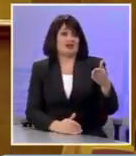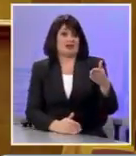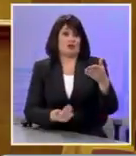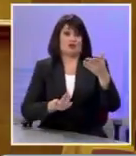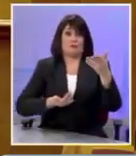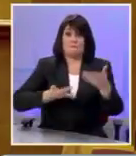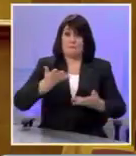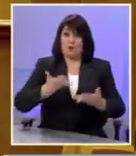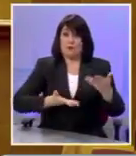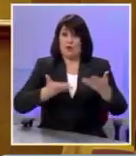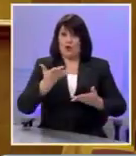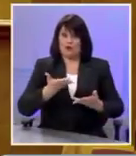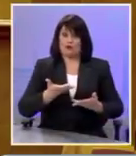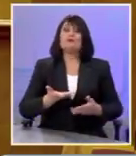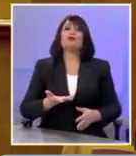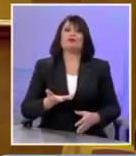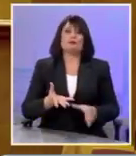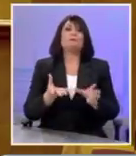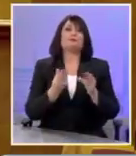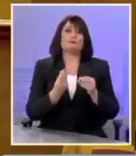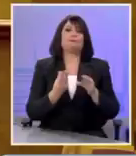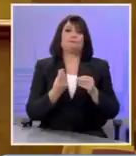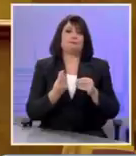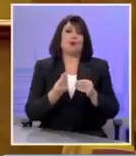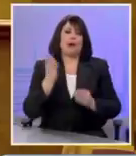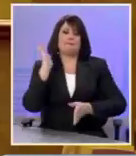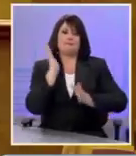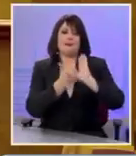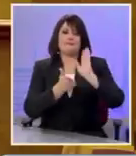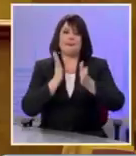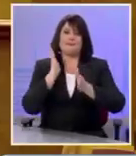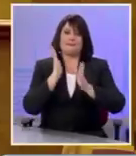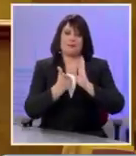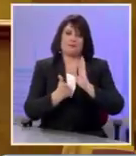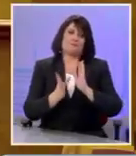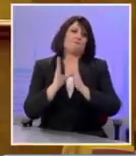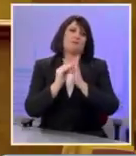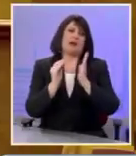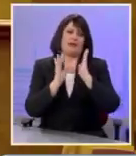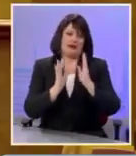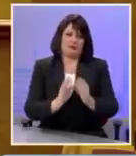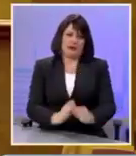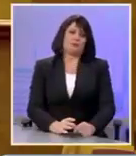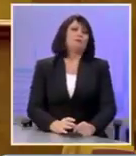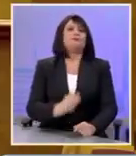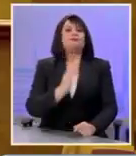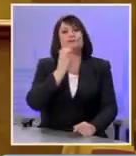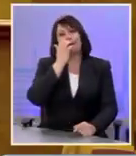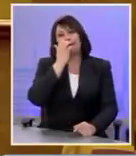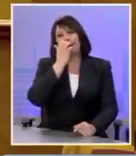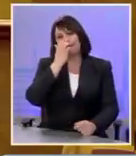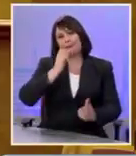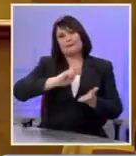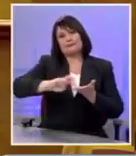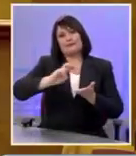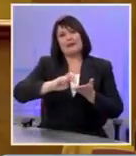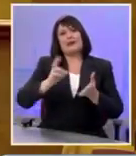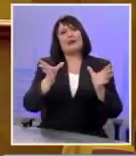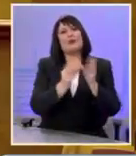προϋπολογισμός επιφυλάσσει αλλεπάλληλα χτυπήματα, όπως αύξηση εισφορών στον